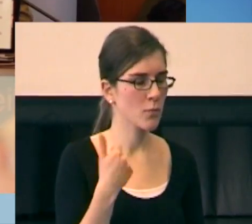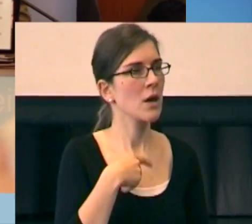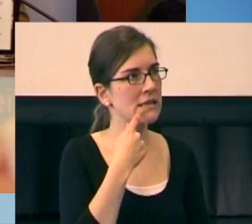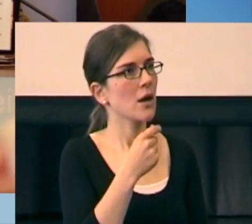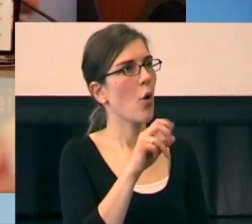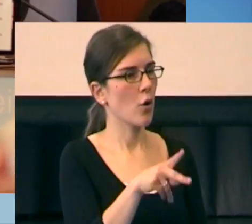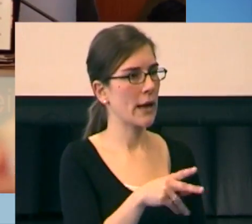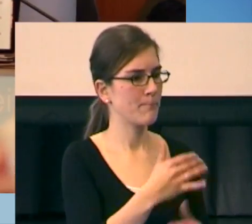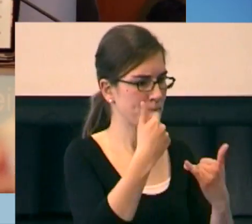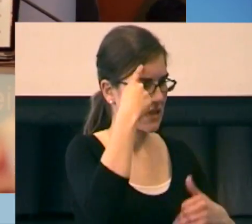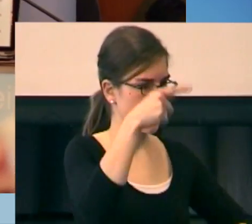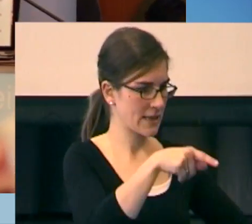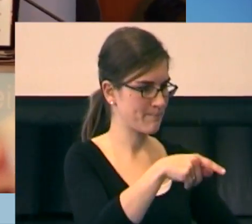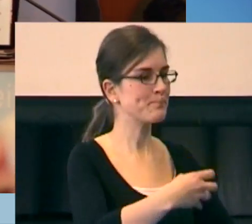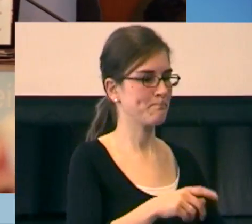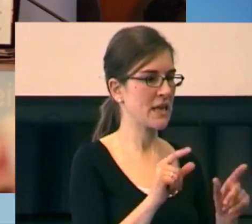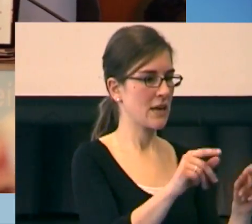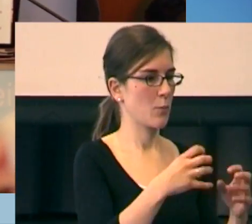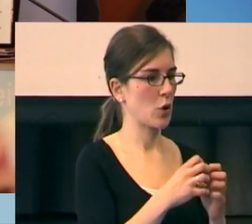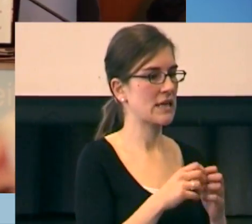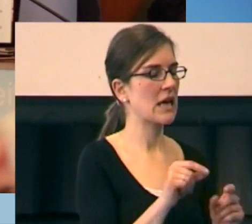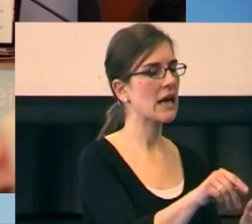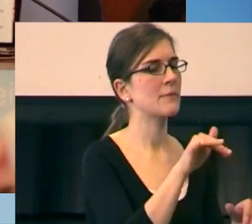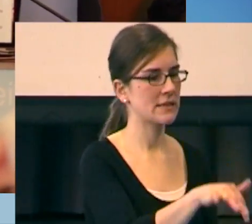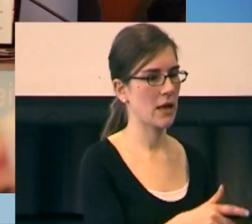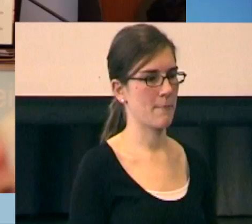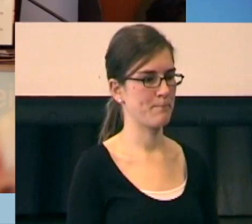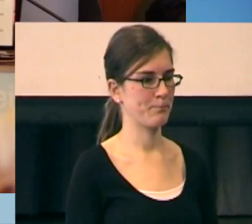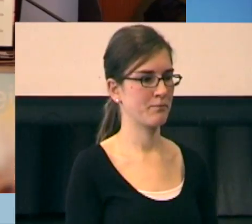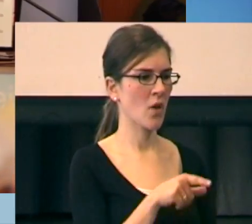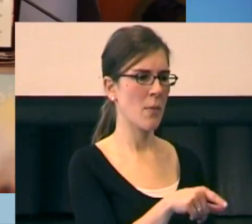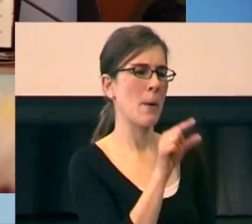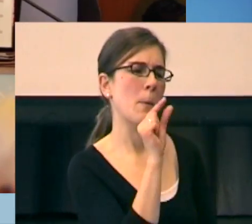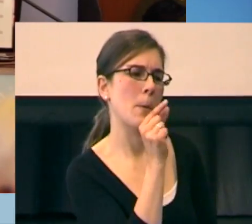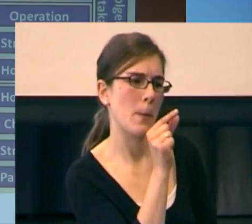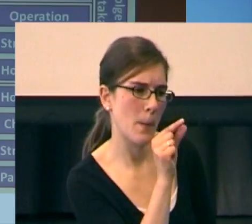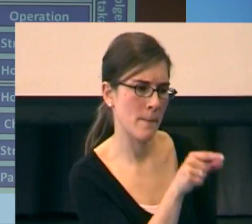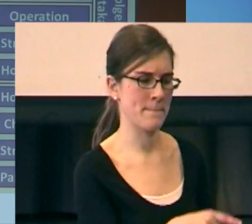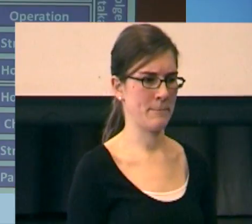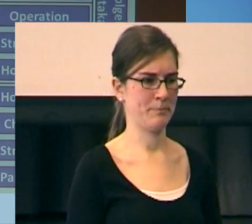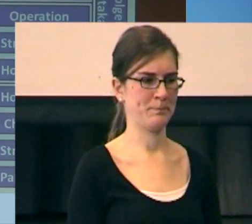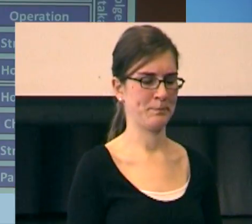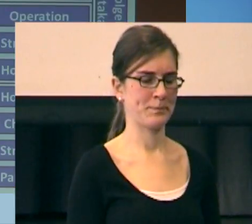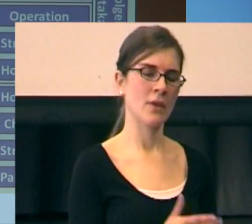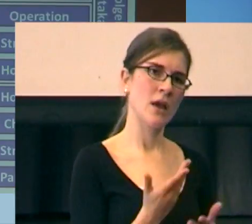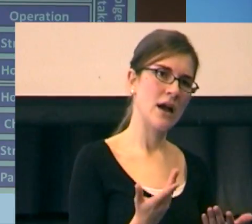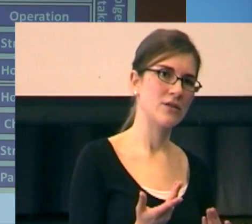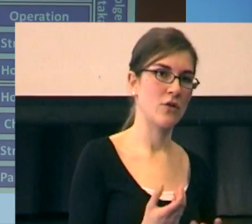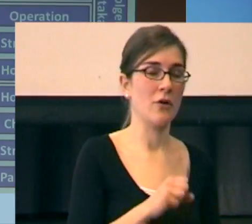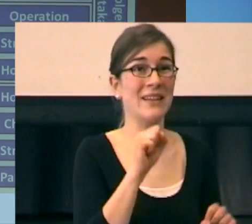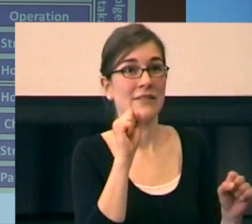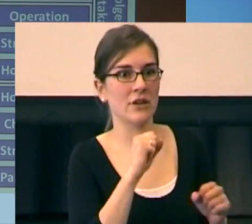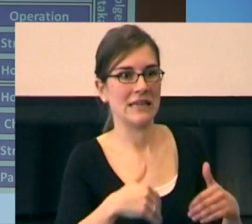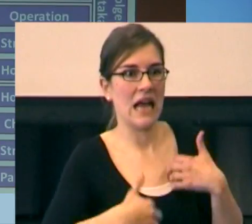wir wissen jetzt, du hast einen Prostatakrebs. Dieser Prostatakrebs ist klein, er ist keiner von den ganz